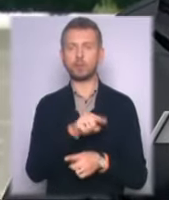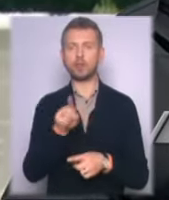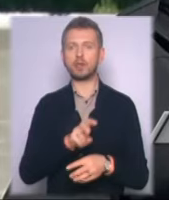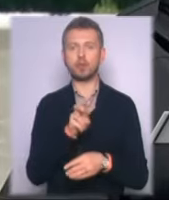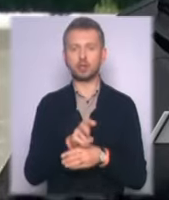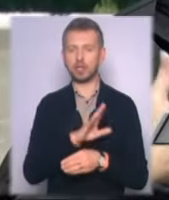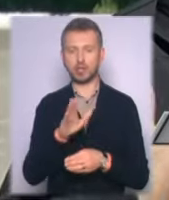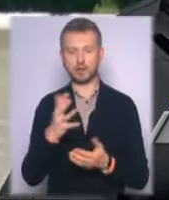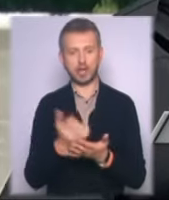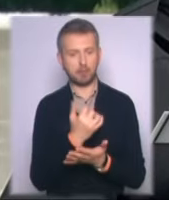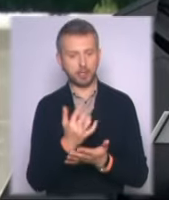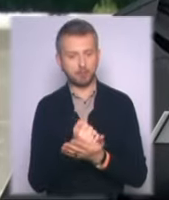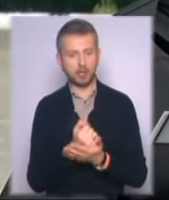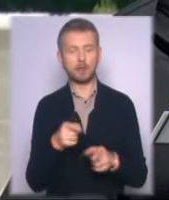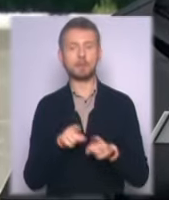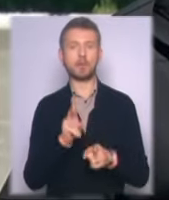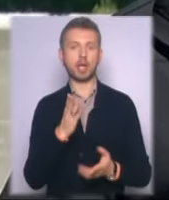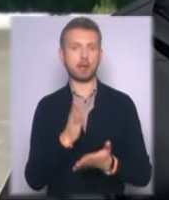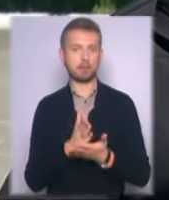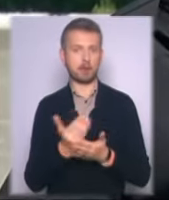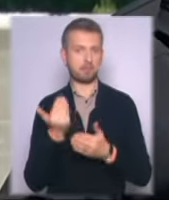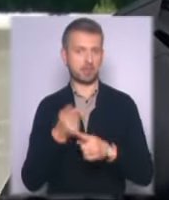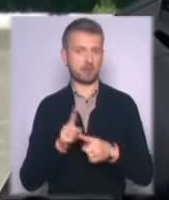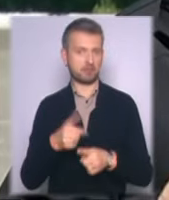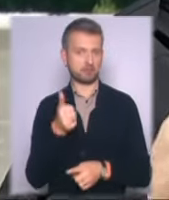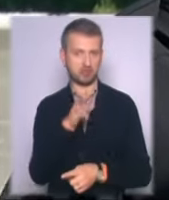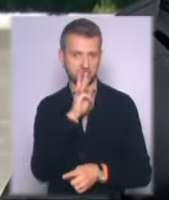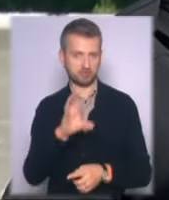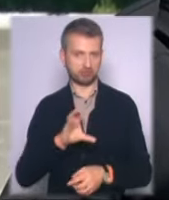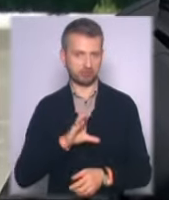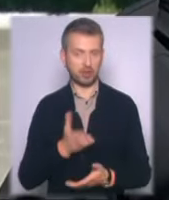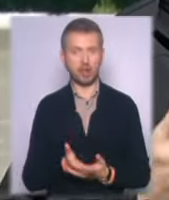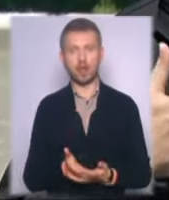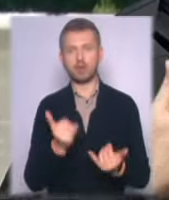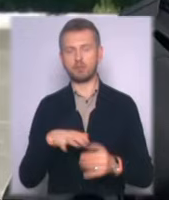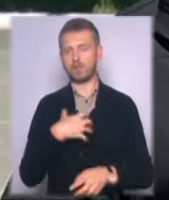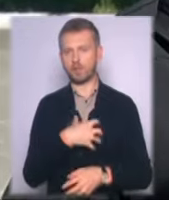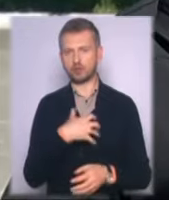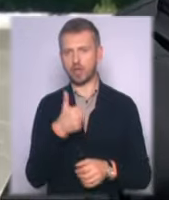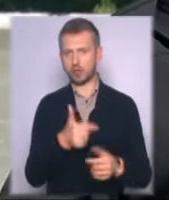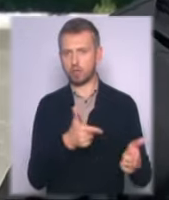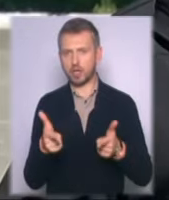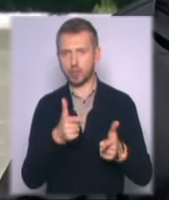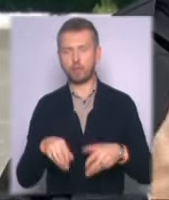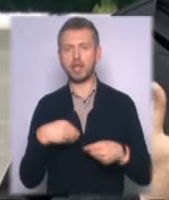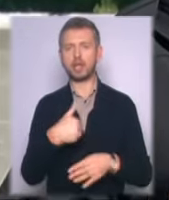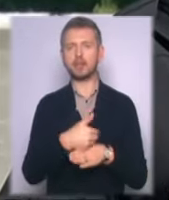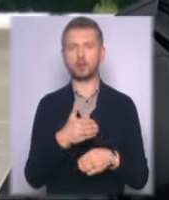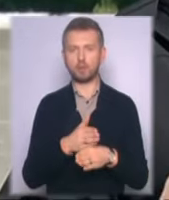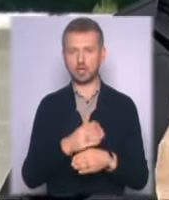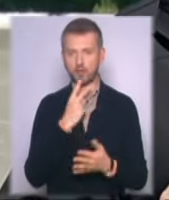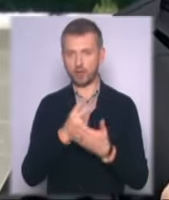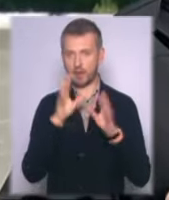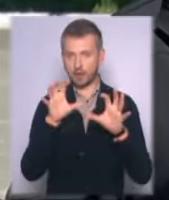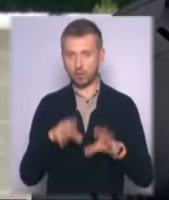менее, не за заработками, так как имели перед этим хорошие заработки. Теперь важно их хорошо подготовить, дать им инструмент в виде закона, дать им хорошее